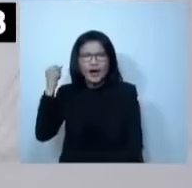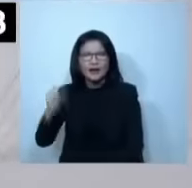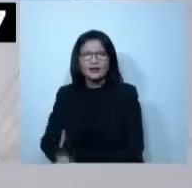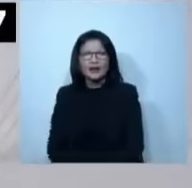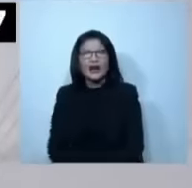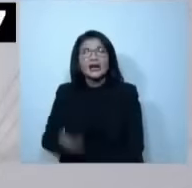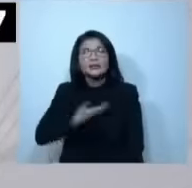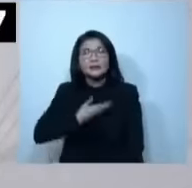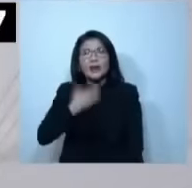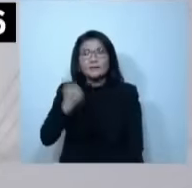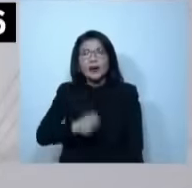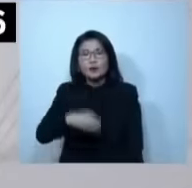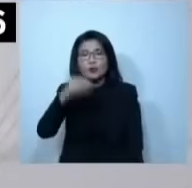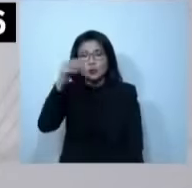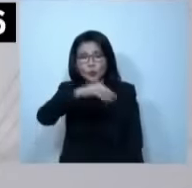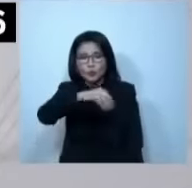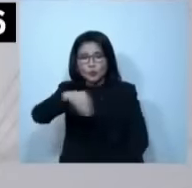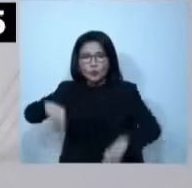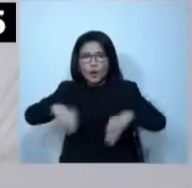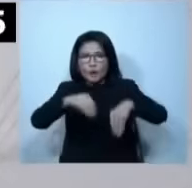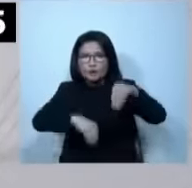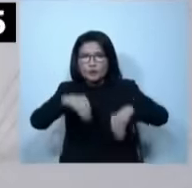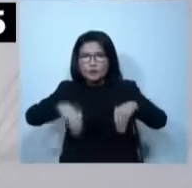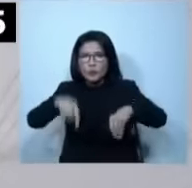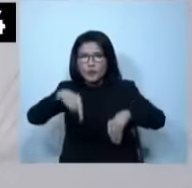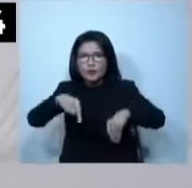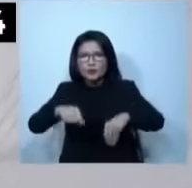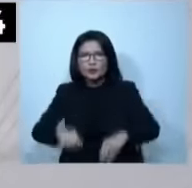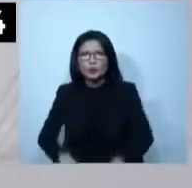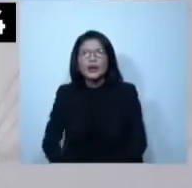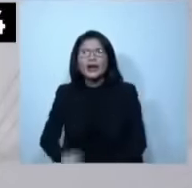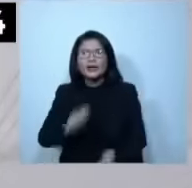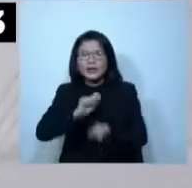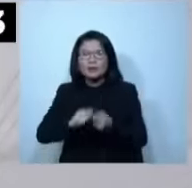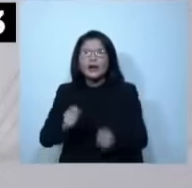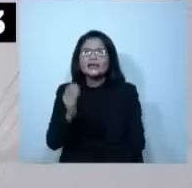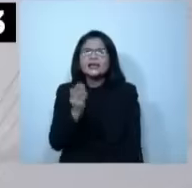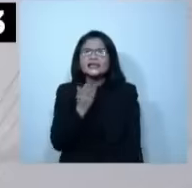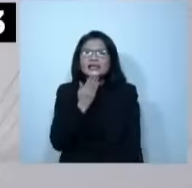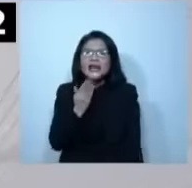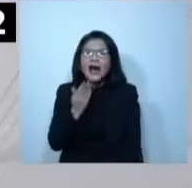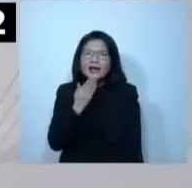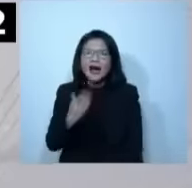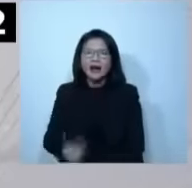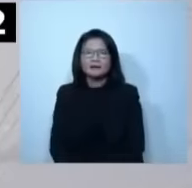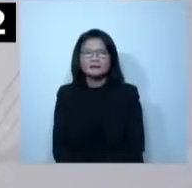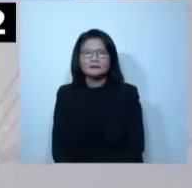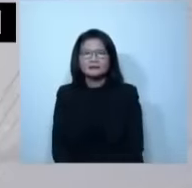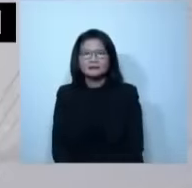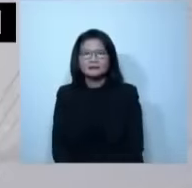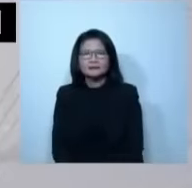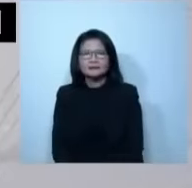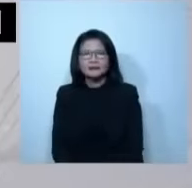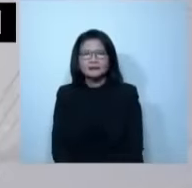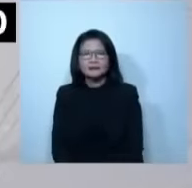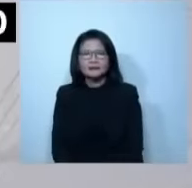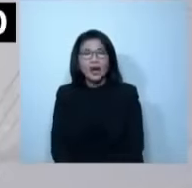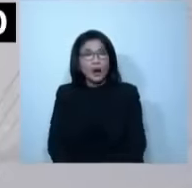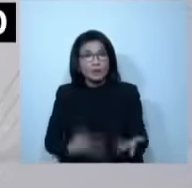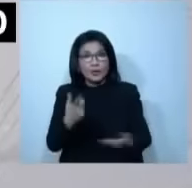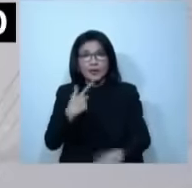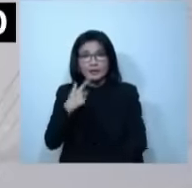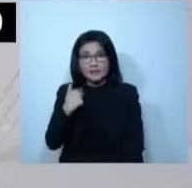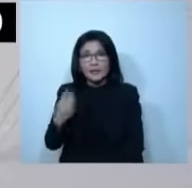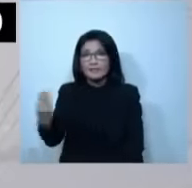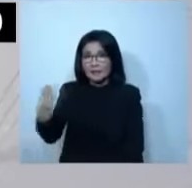sebetulnya mereka ingin pupuk itu pengadaannya disederhanakan. Saya kira mungkin Bapak bisa